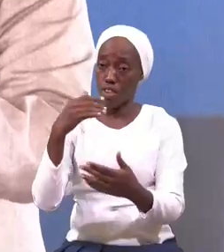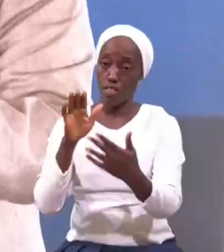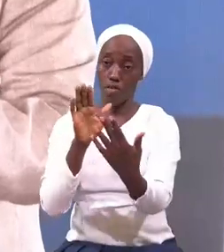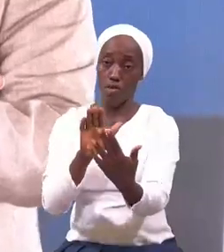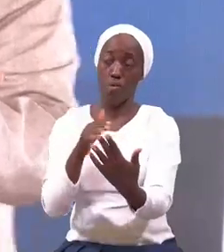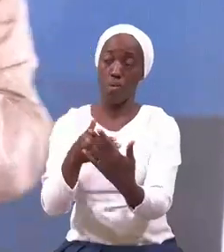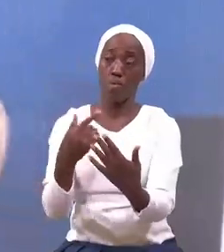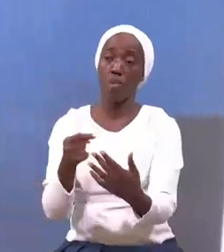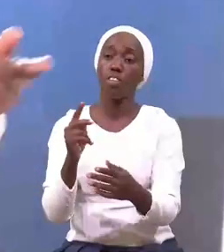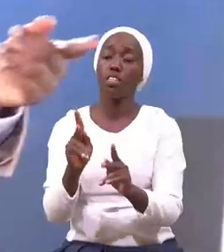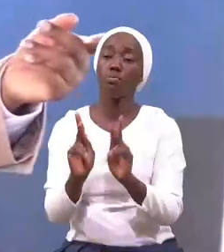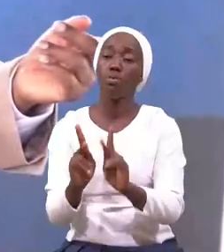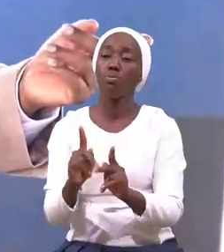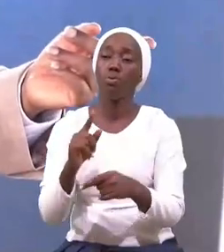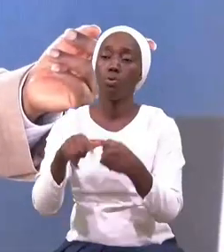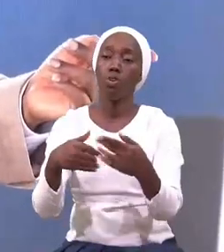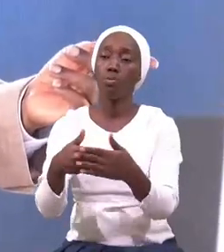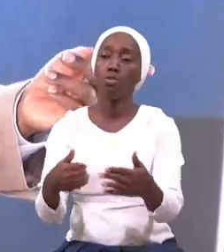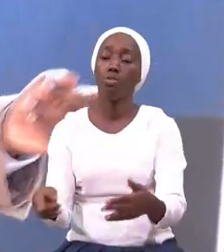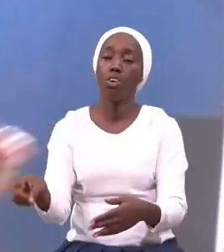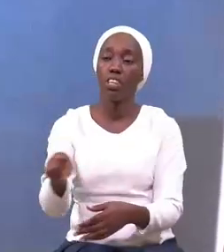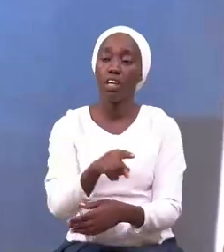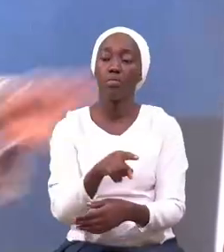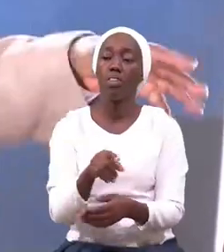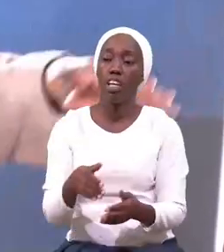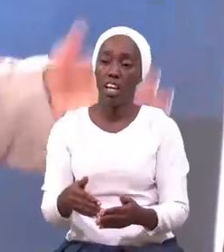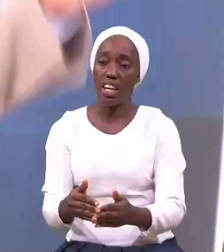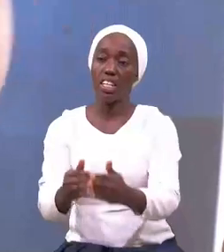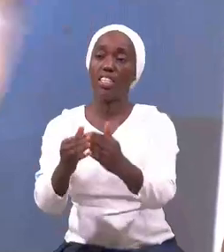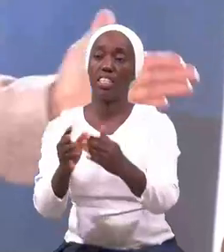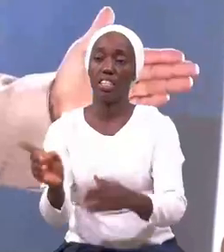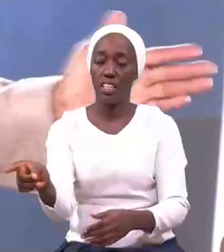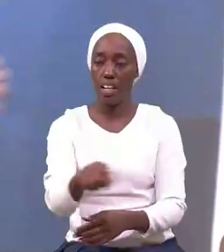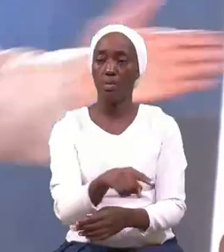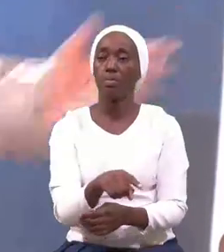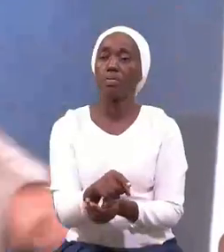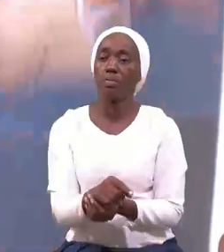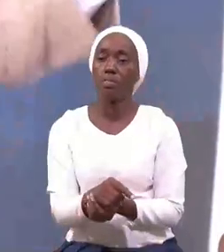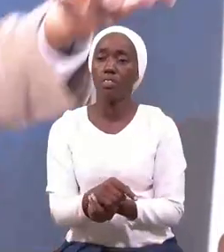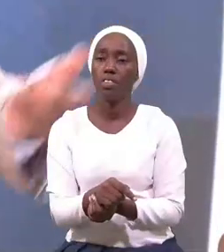Vous voyez Moïse, il était un dirigeant devant le peuple et devant le peuple les conduisant.